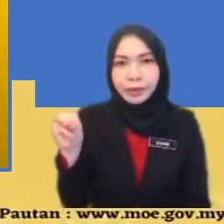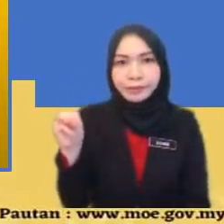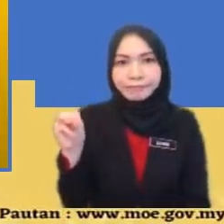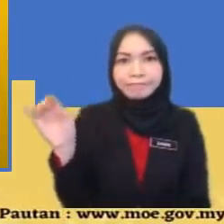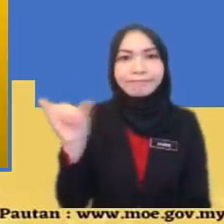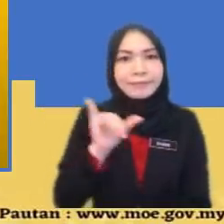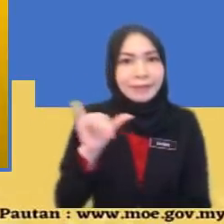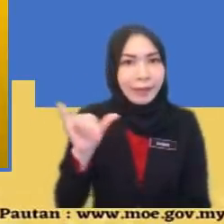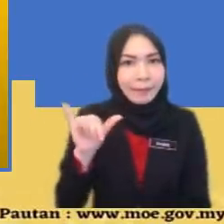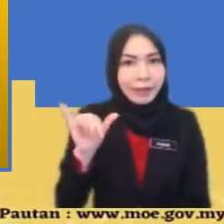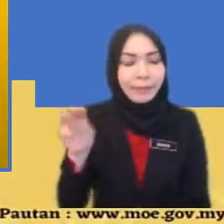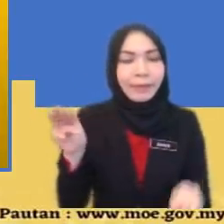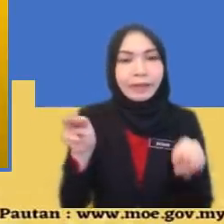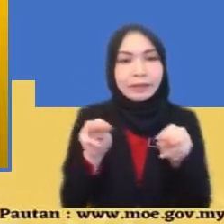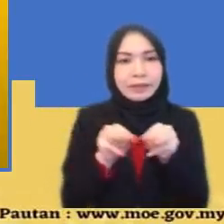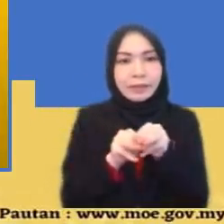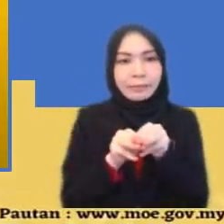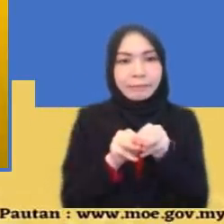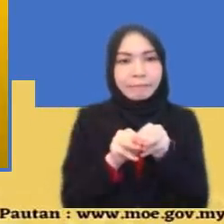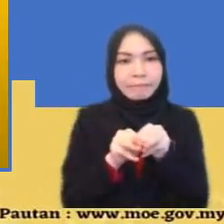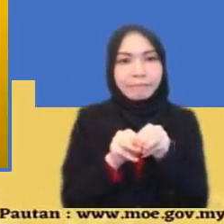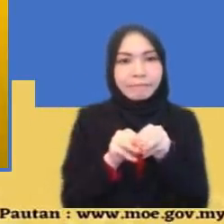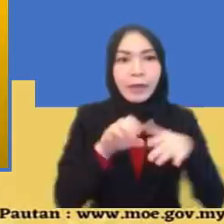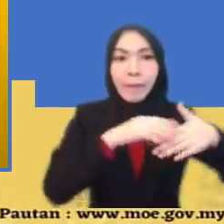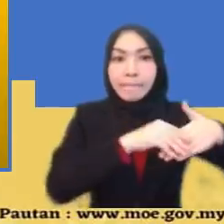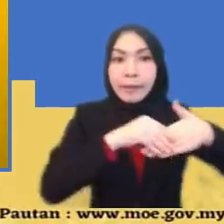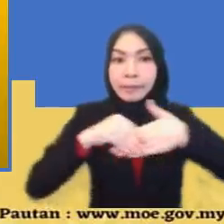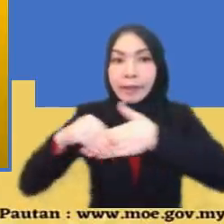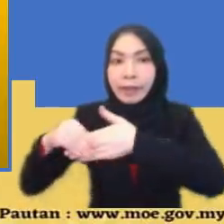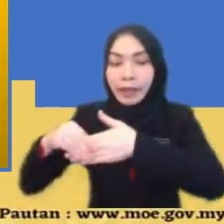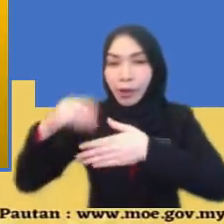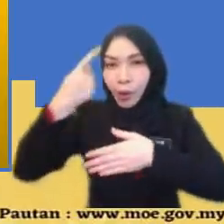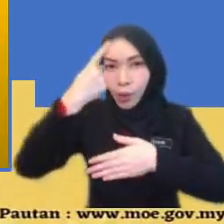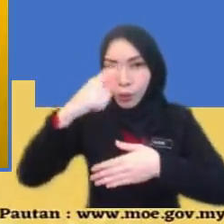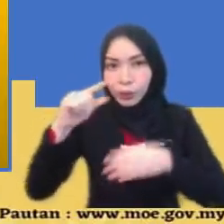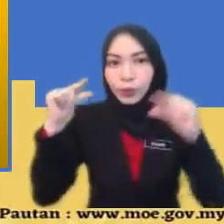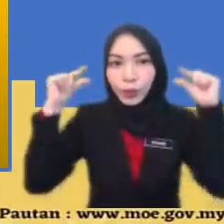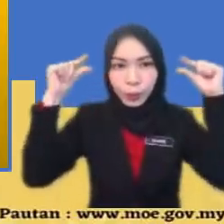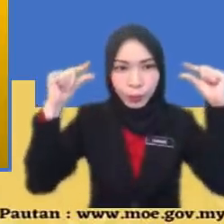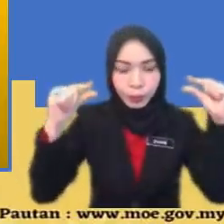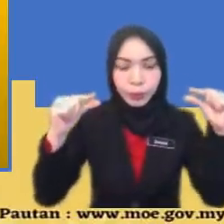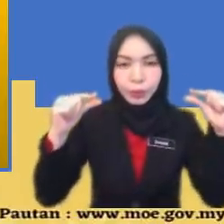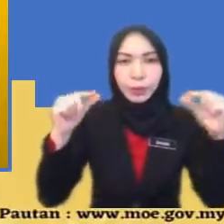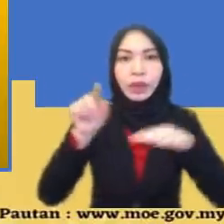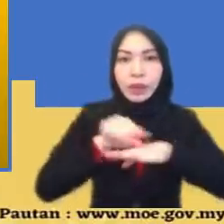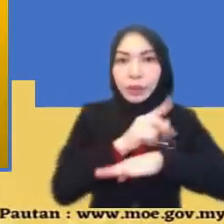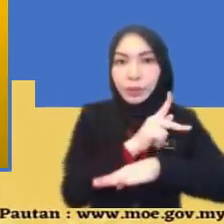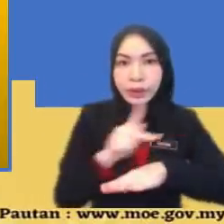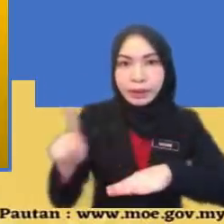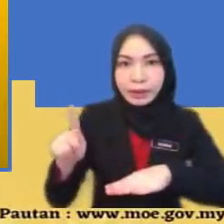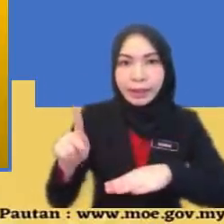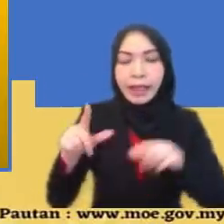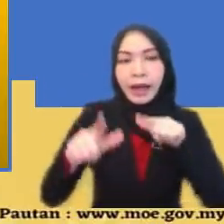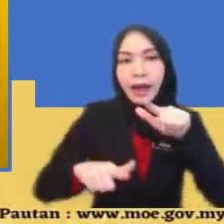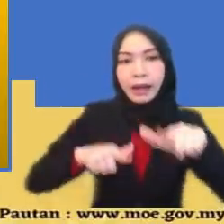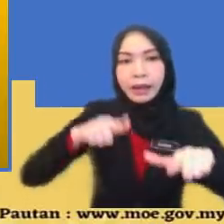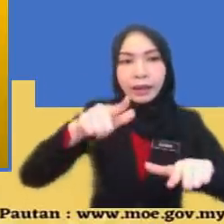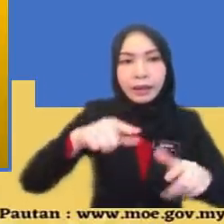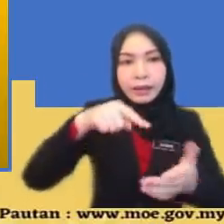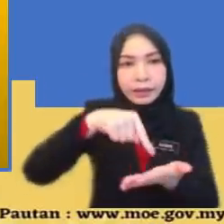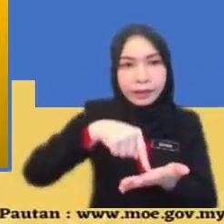juga seperti ya chef bimbingan kepada guru untuk menggunakan strategi m ini juga akan Nah